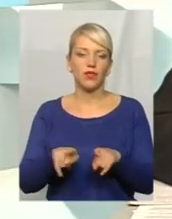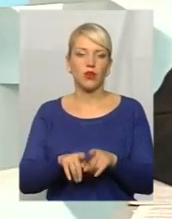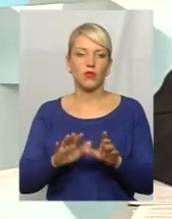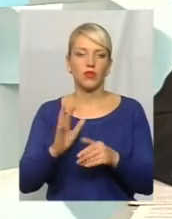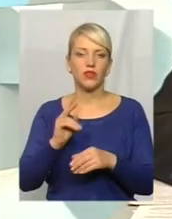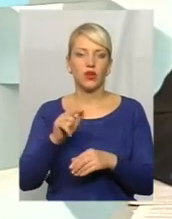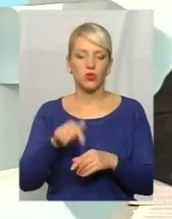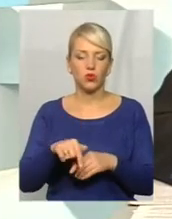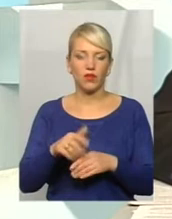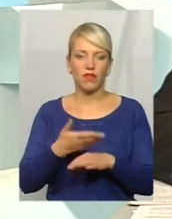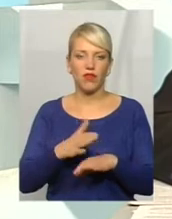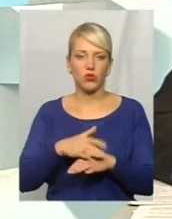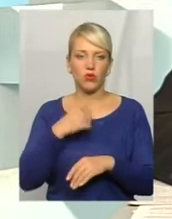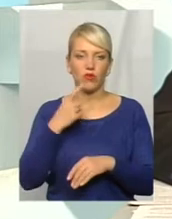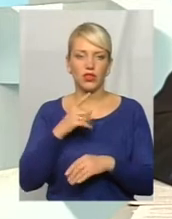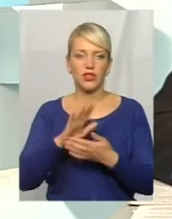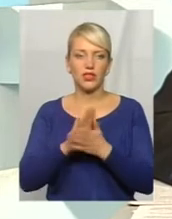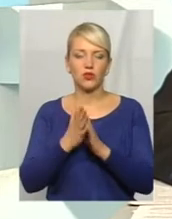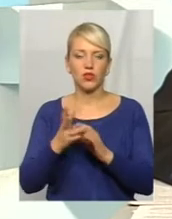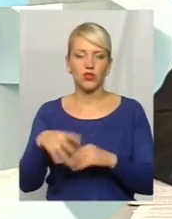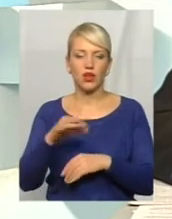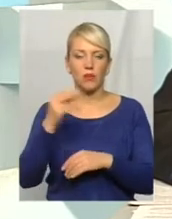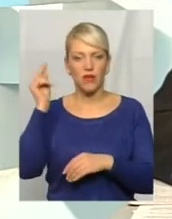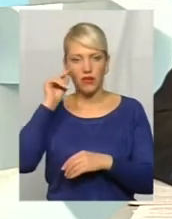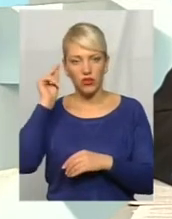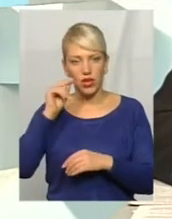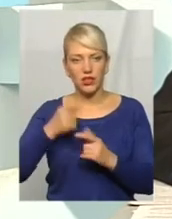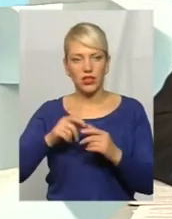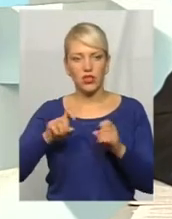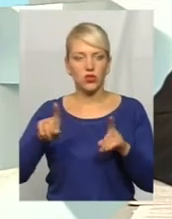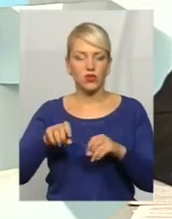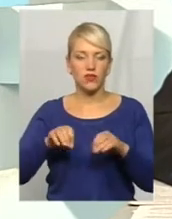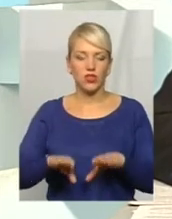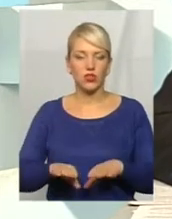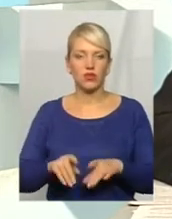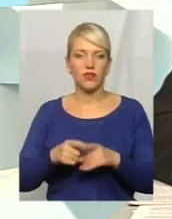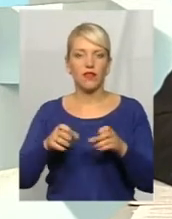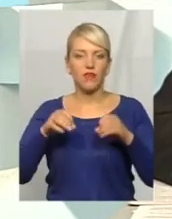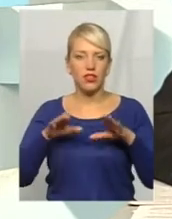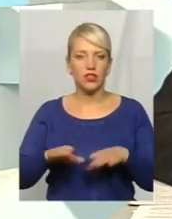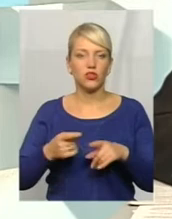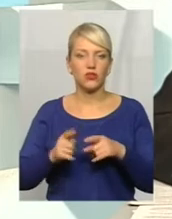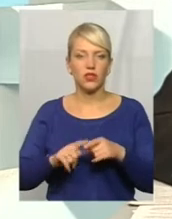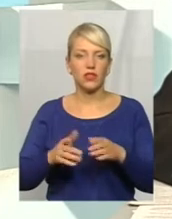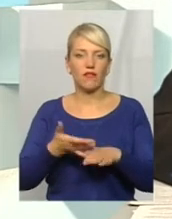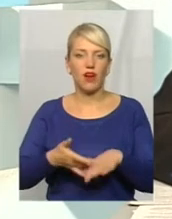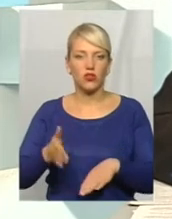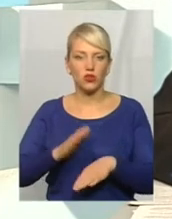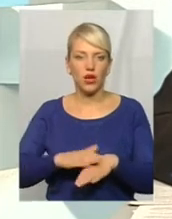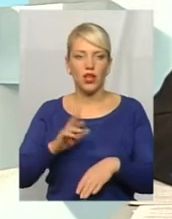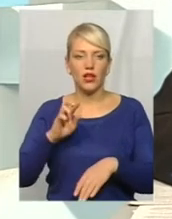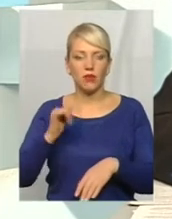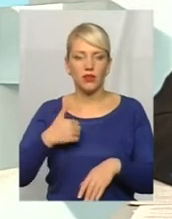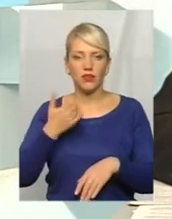тут, важко говорити, тому що ситуацію всюди треба вивчати і щось все-таки вирішувати. Вирішувати, звичайно, це дуже важко. Я би хотів